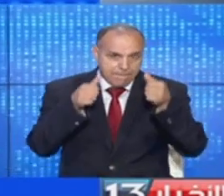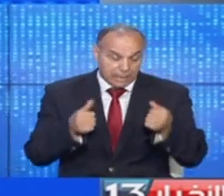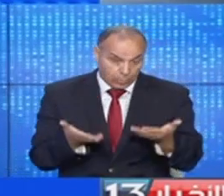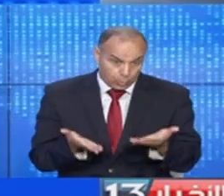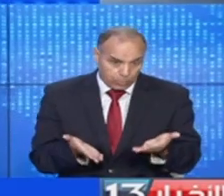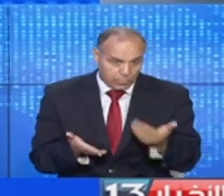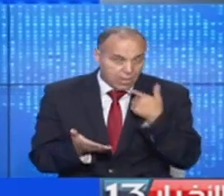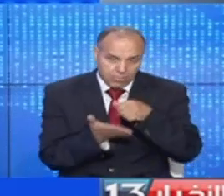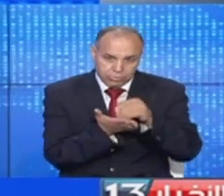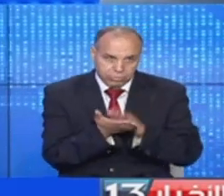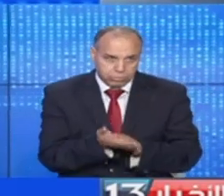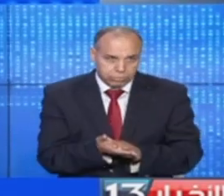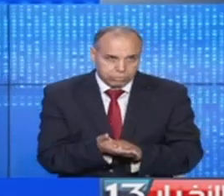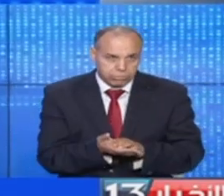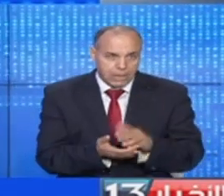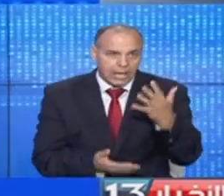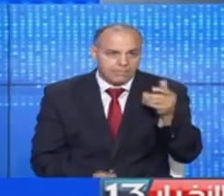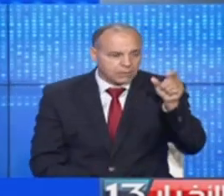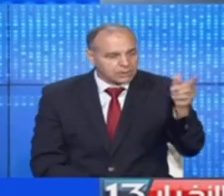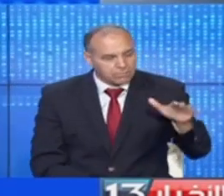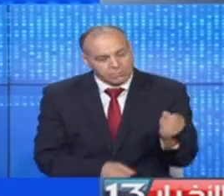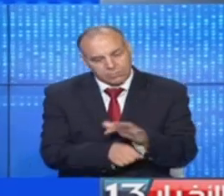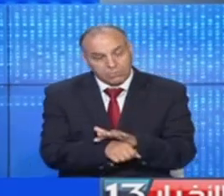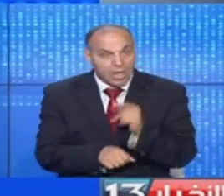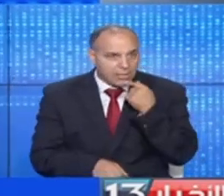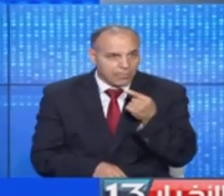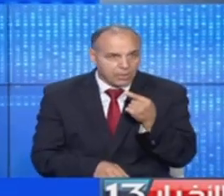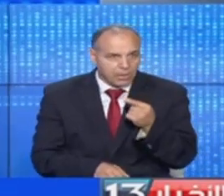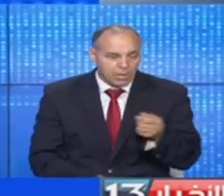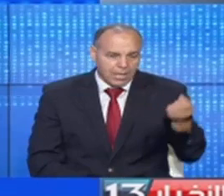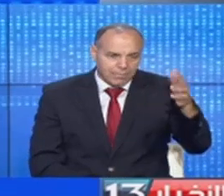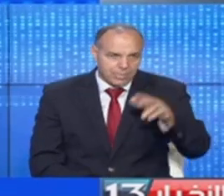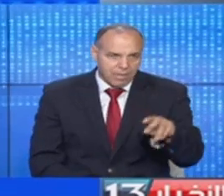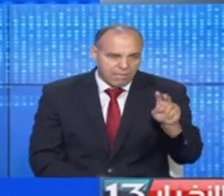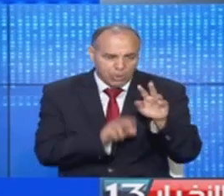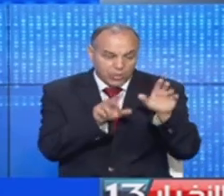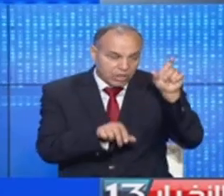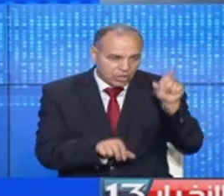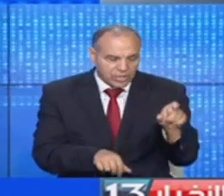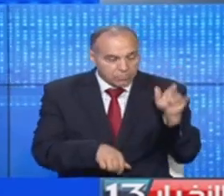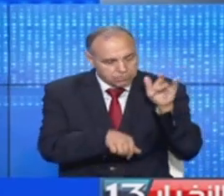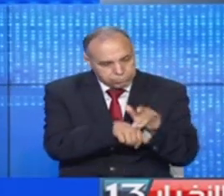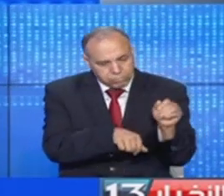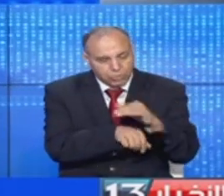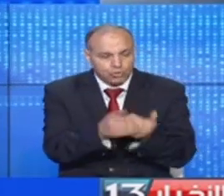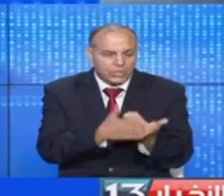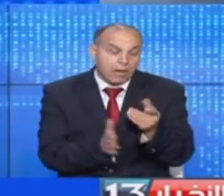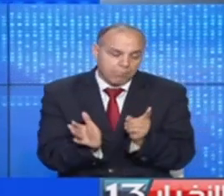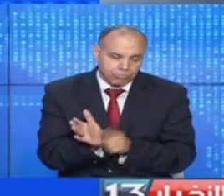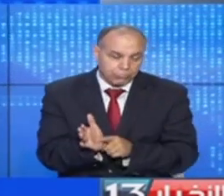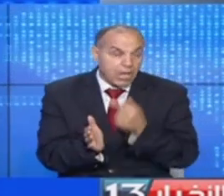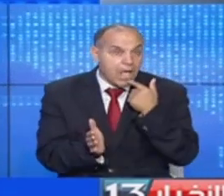اليومي تسجيل 5 وفيات جديده بك وفي التسعه عشر وخمسمائه وثمان وعشرين حاله اصابه جديده مؤكده